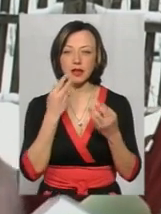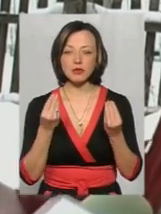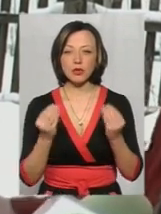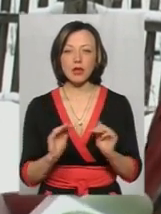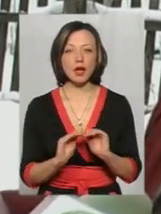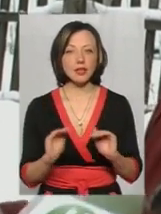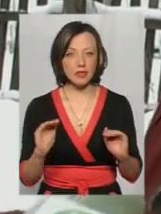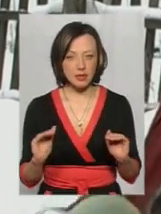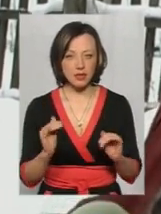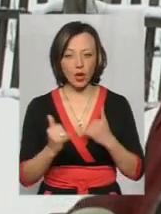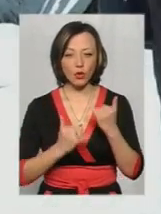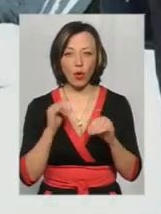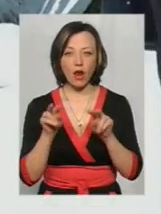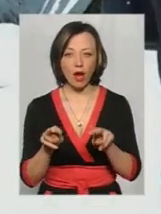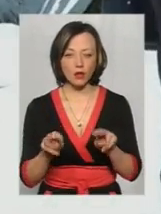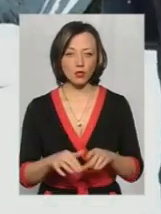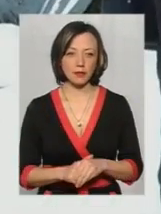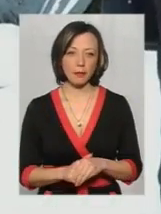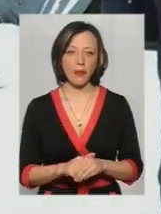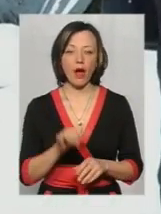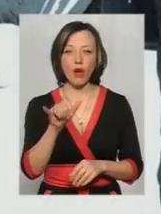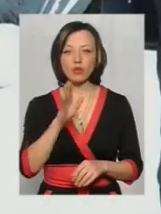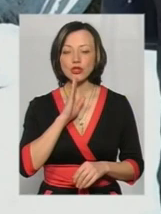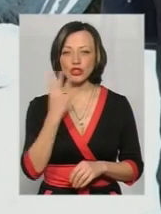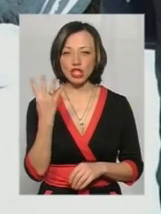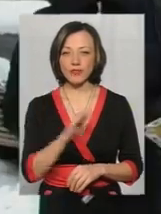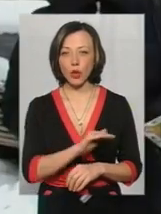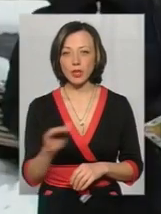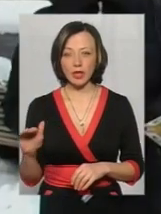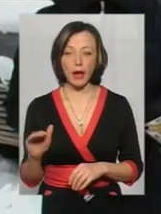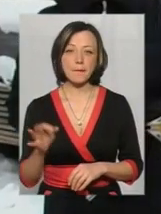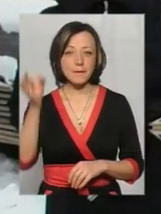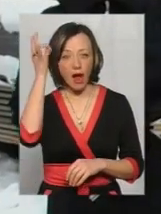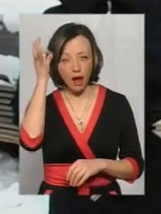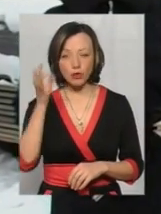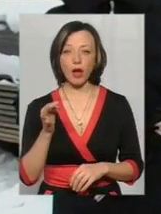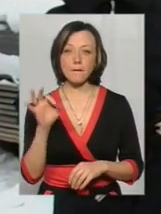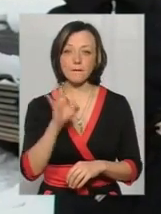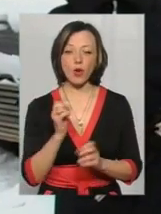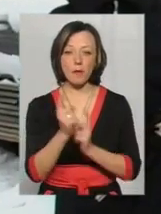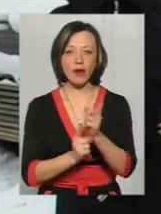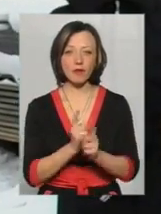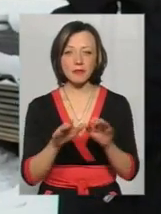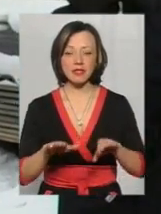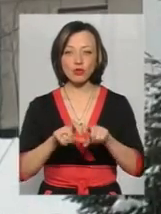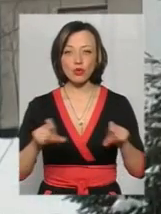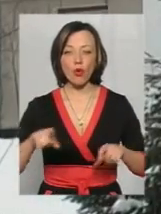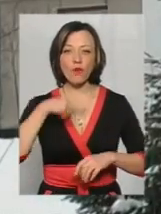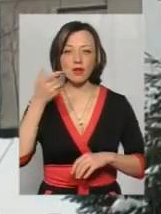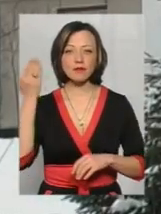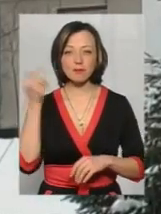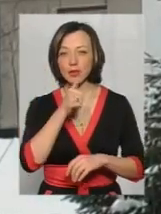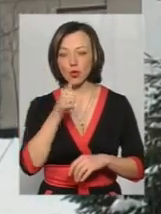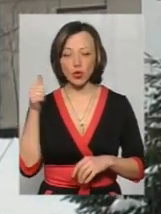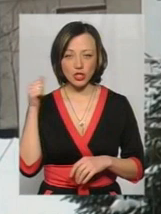діти доглянути. А у Катерини Шевчук четверо дітей. Пригадує, про переформатування місцевої школи йшлося ще